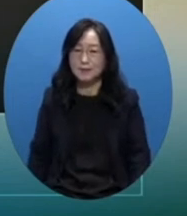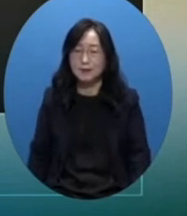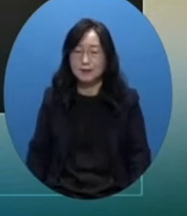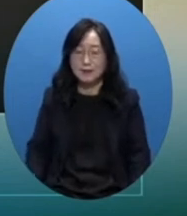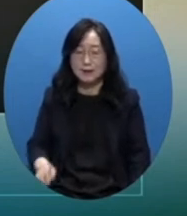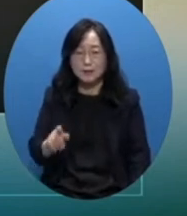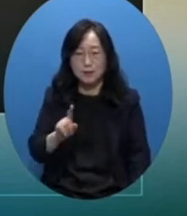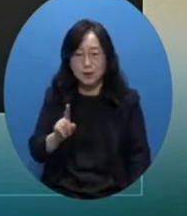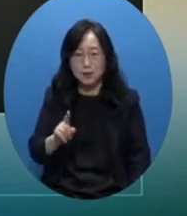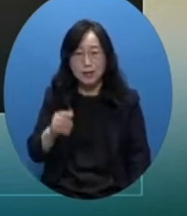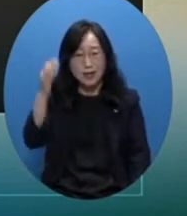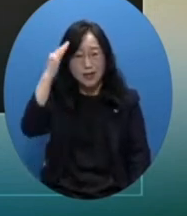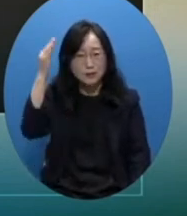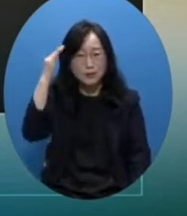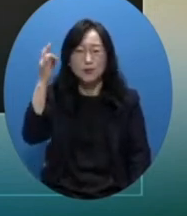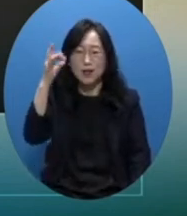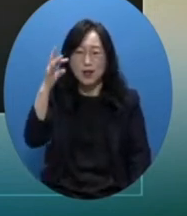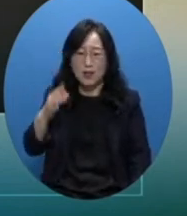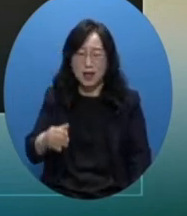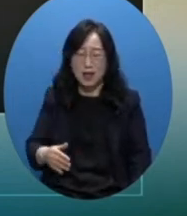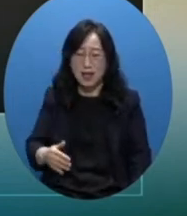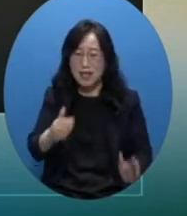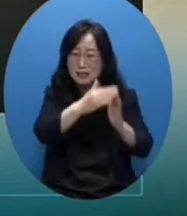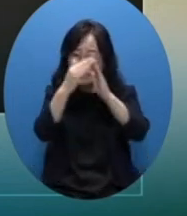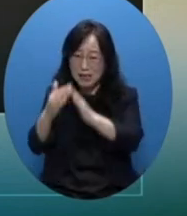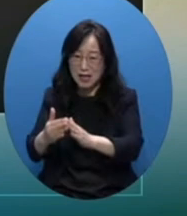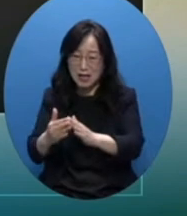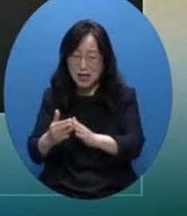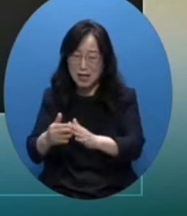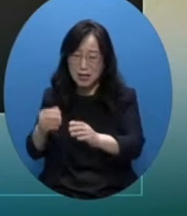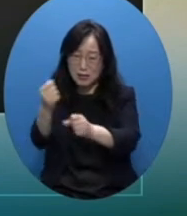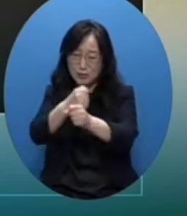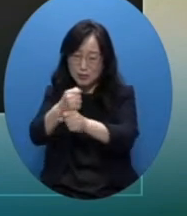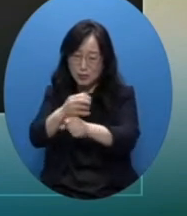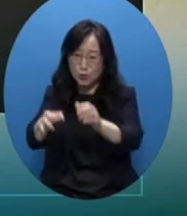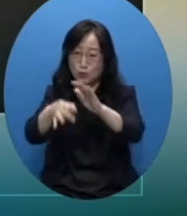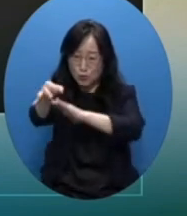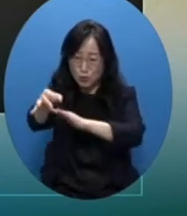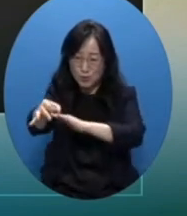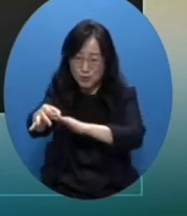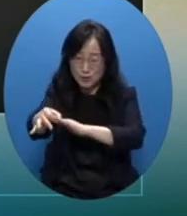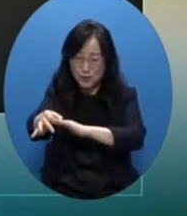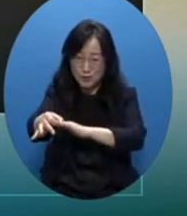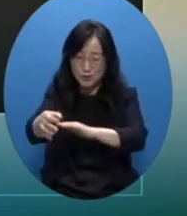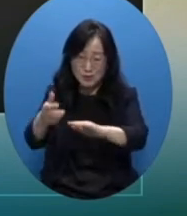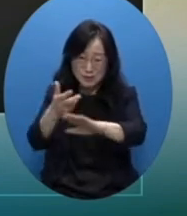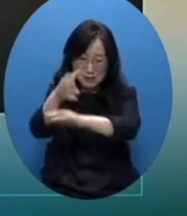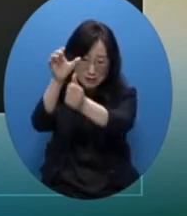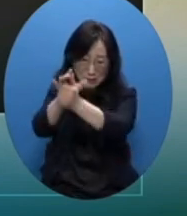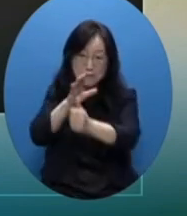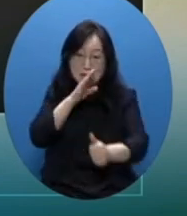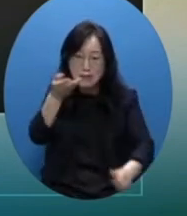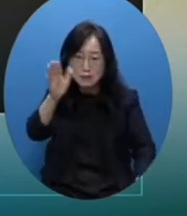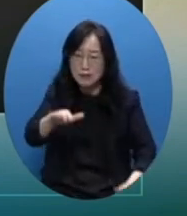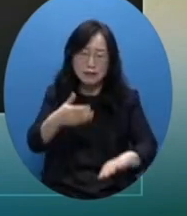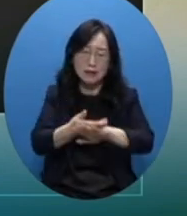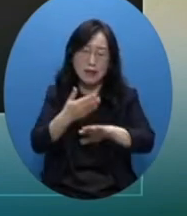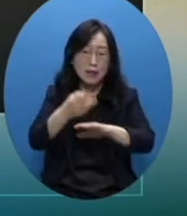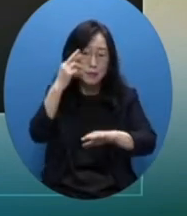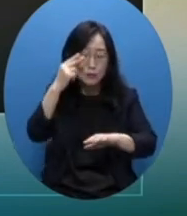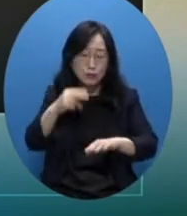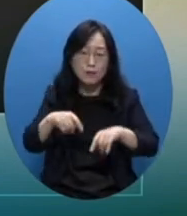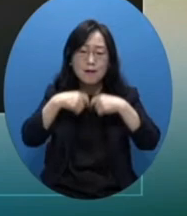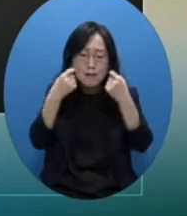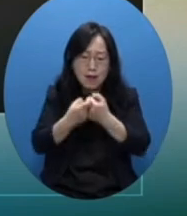우리나라는 뭐 20-30% 다 날라주는데 미국은 트레일러에 짐을 다 신고 가족들이